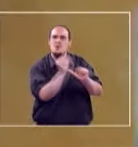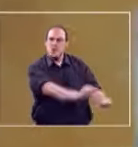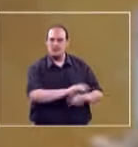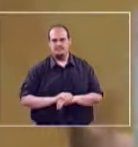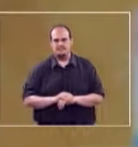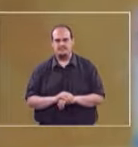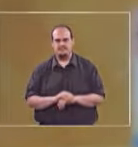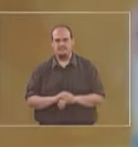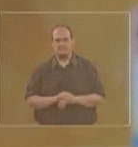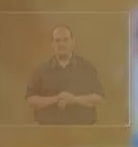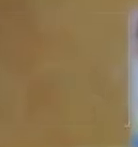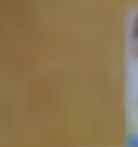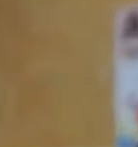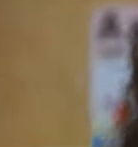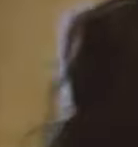per promuovere l'apprendimento.